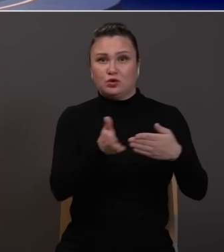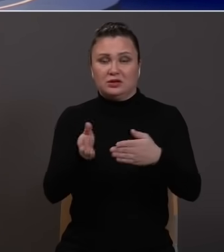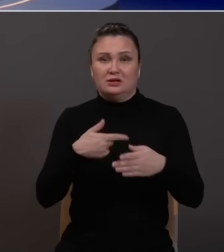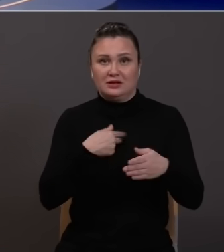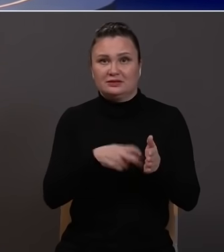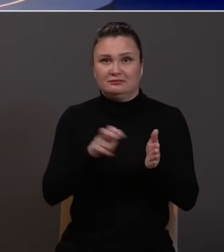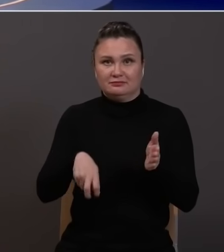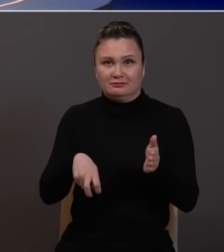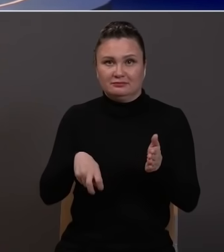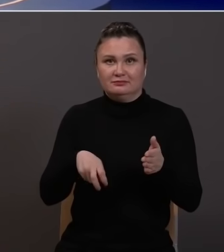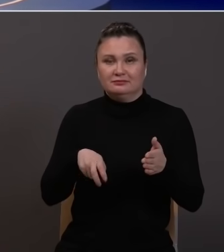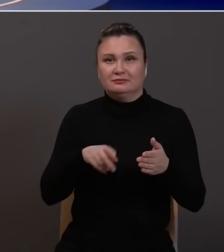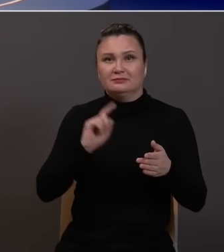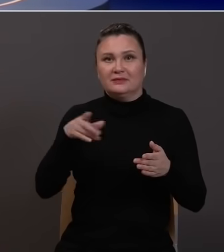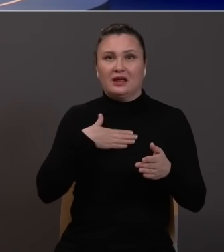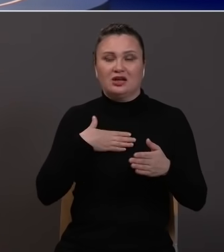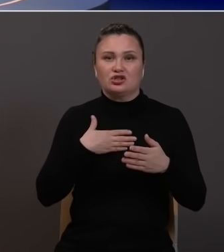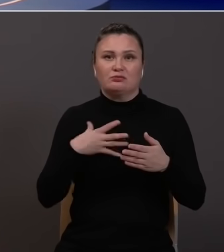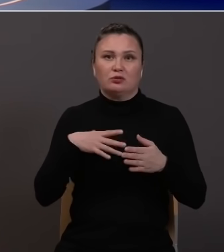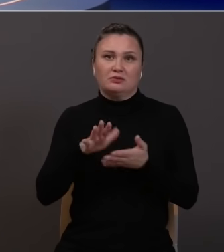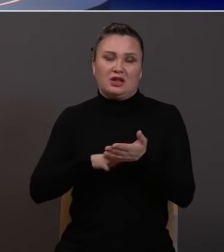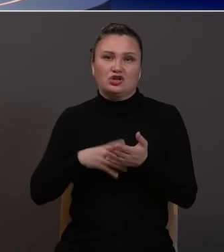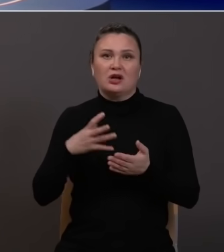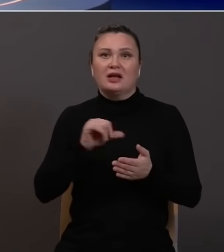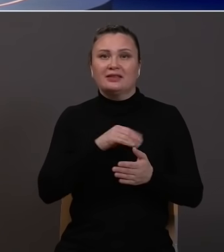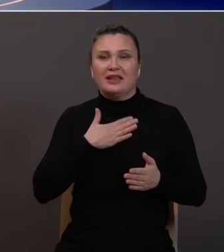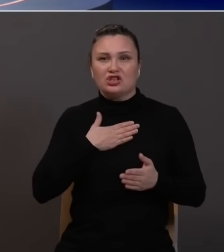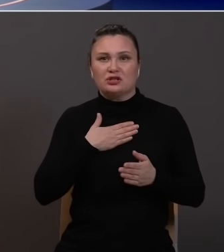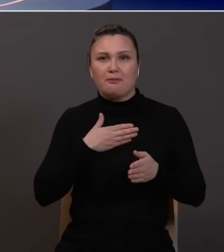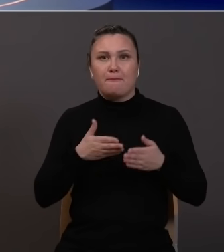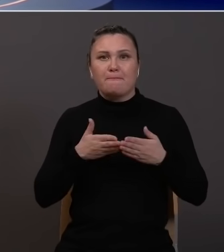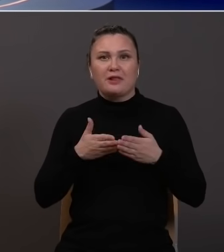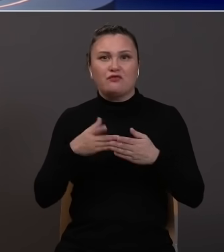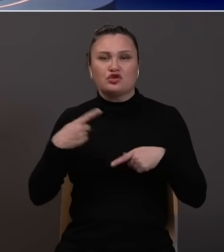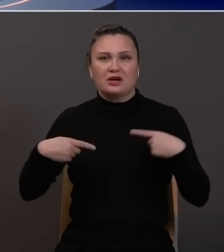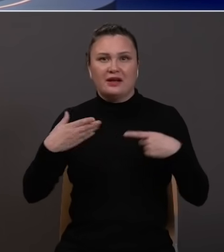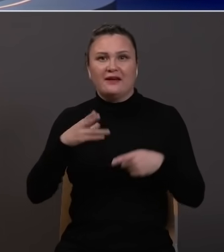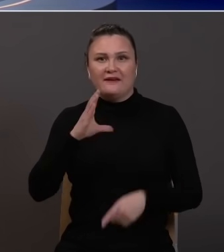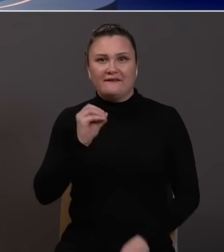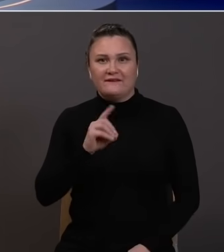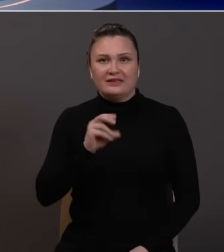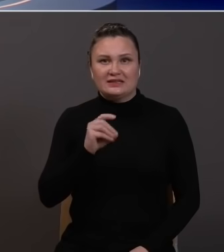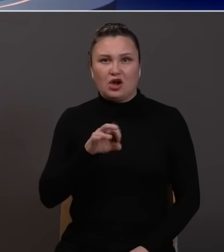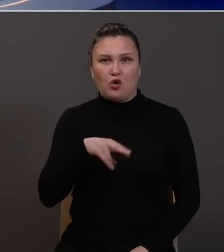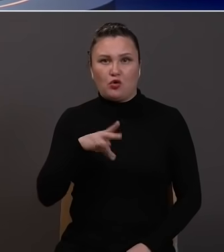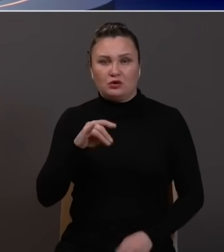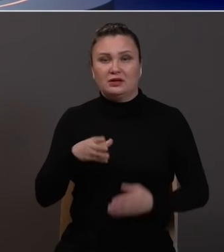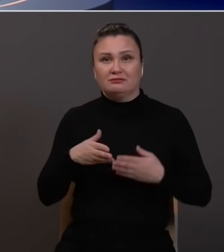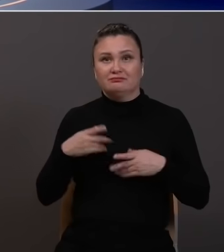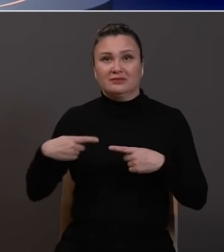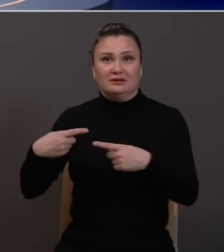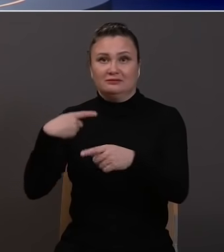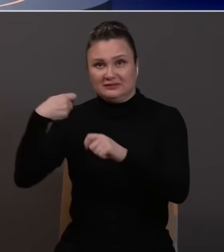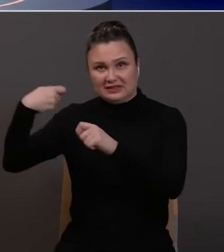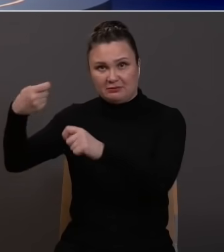этот. Мы спокойно туда переплываем на наших плавучих вездеходах. И пока оно уходит дальше, мы работаем, и на обратном пути оно